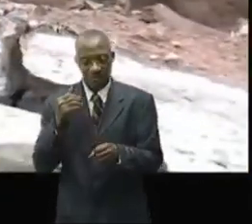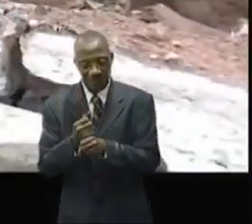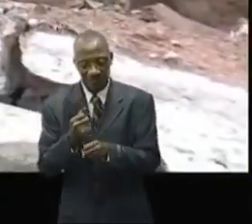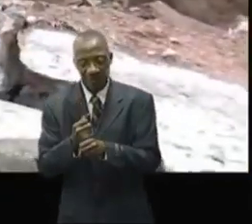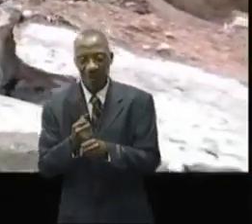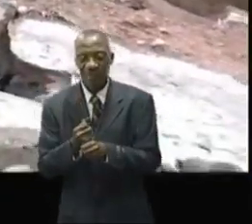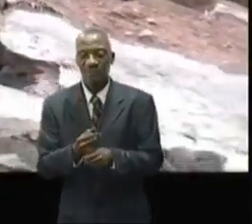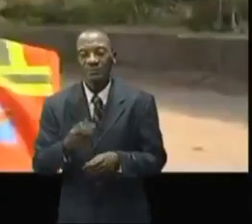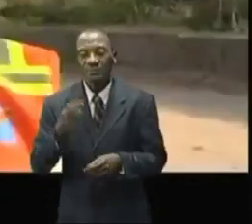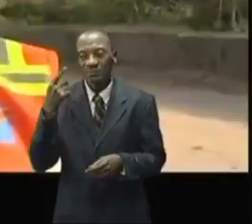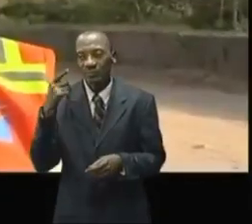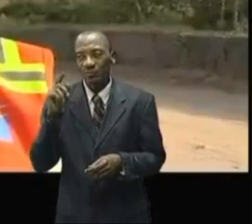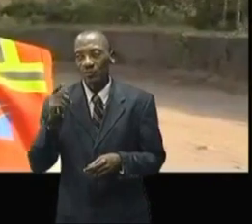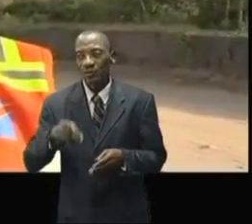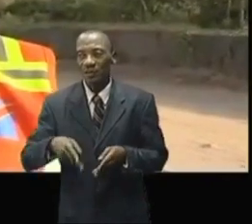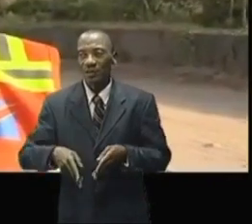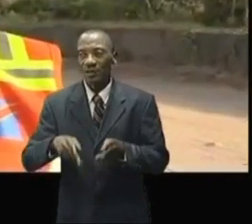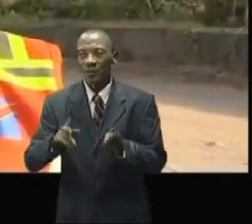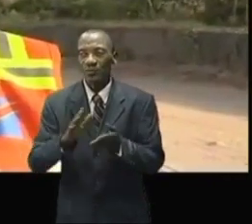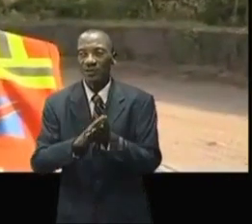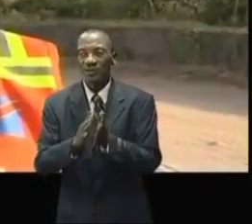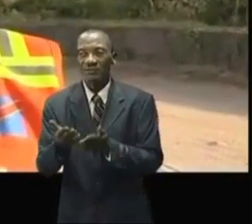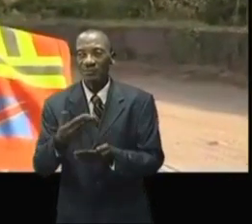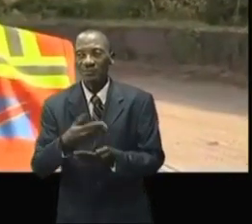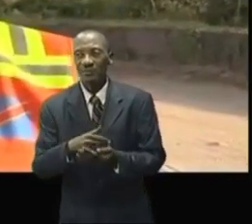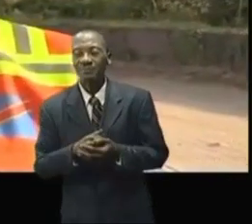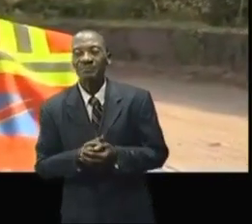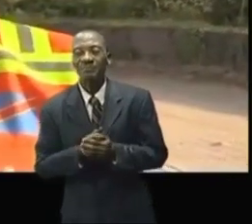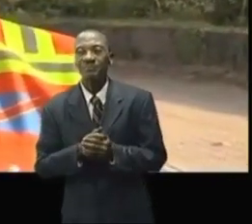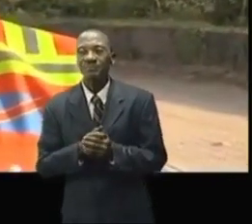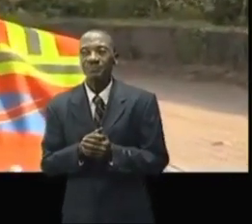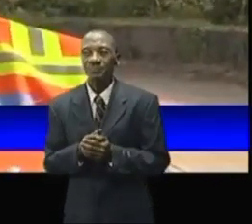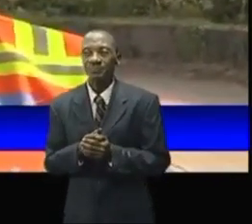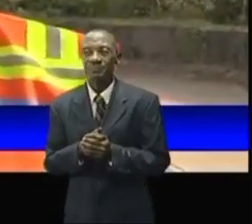province du Sud-Kivu. Et la crainte est que